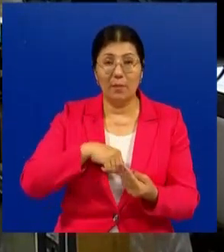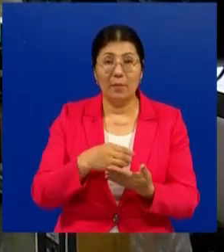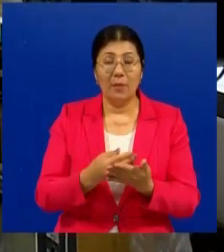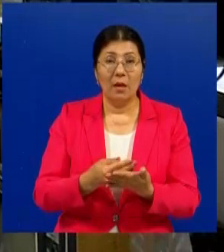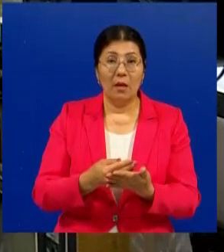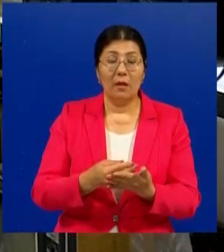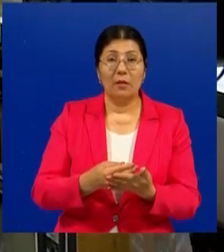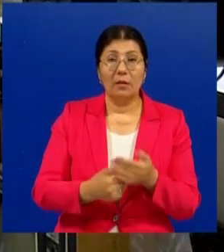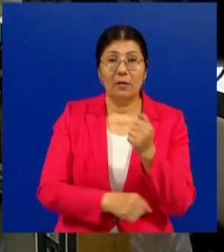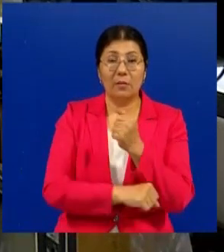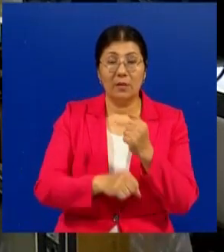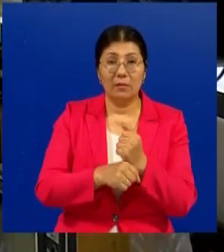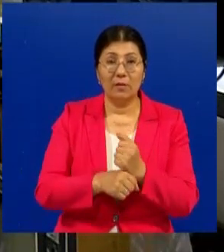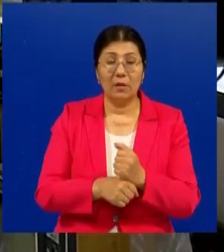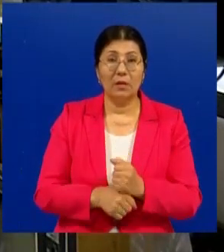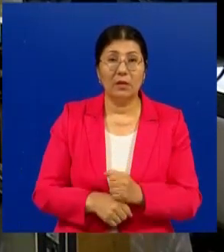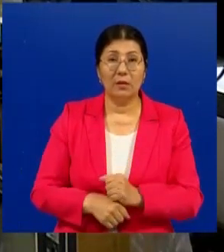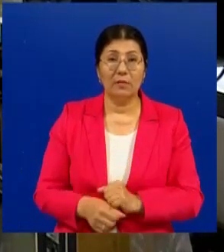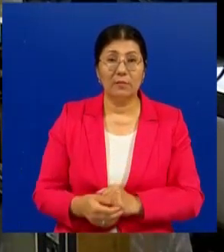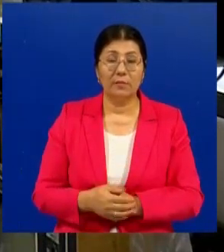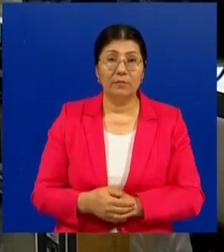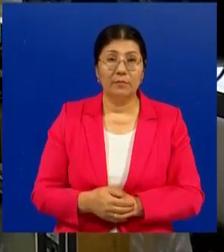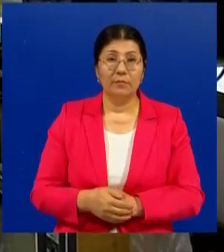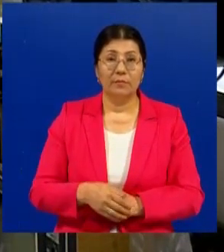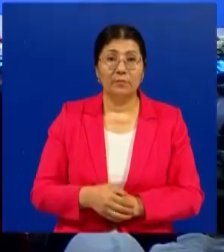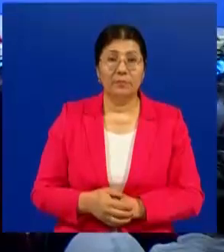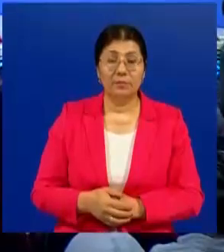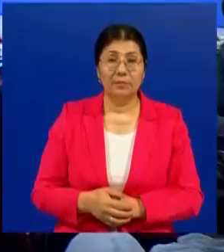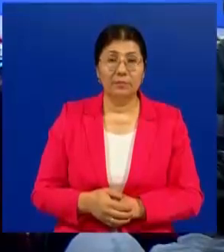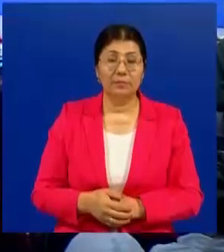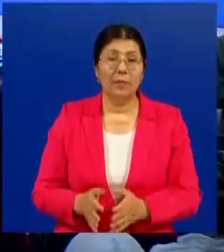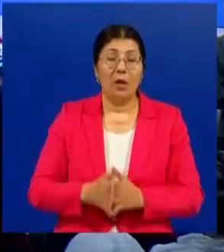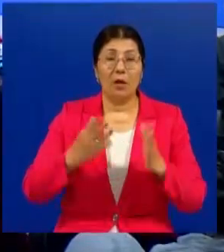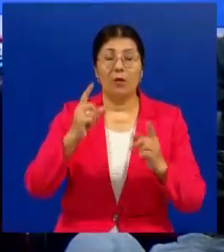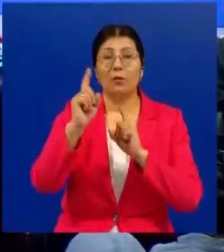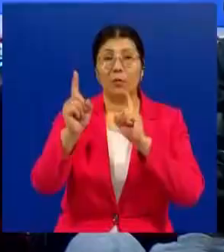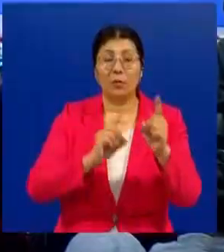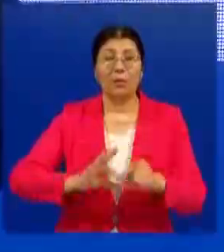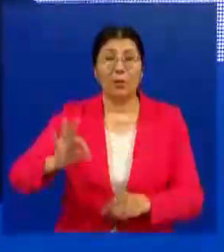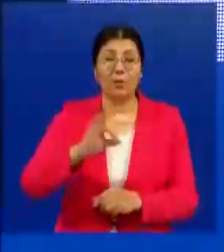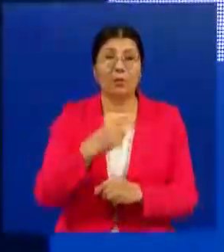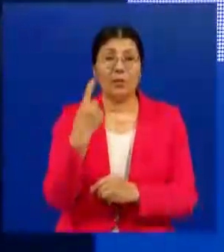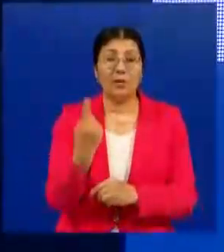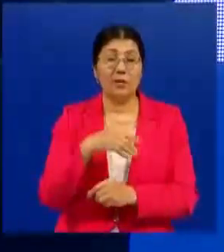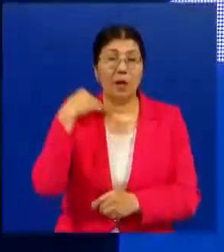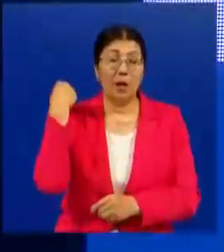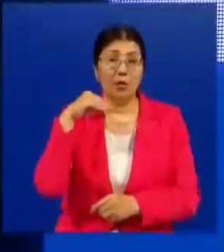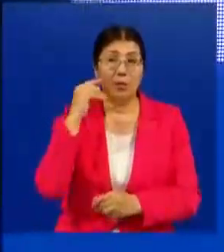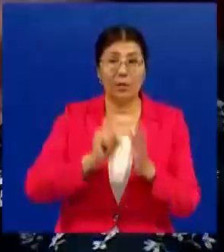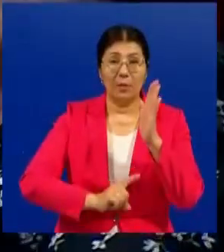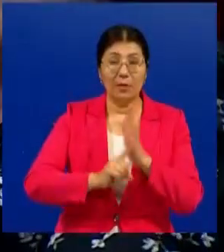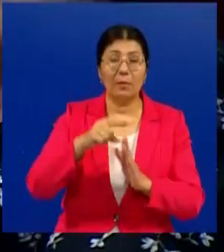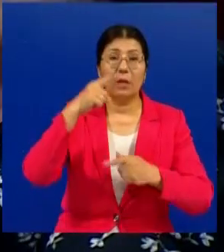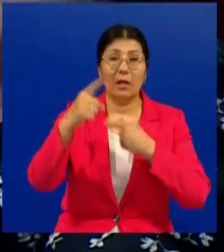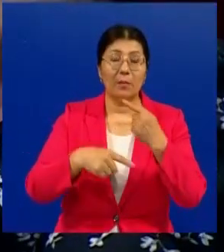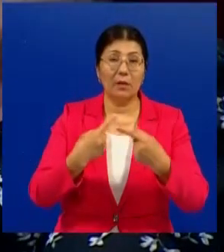ювенальная не деп айтамыз ғой. Со жас өспірімдерге байланысты. Ауқымды форум облыстар арасында бірінші біздің өңірден бастау алды. Әрмен